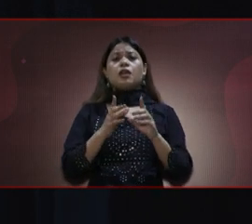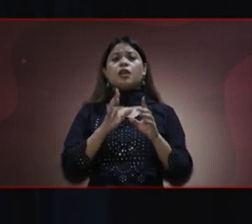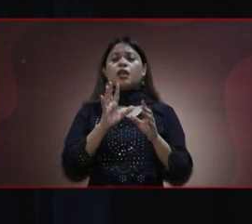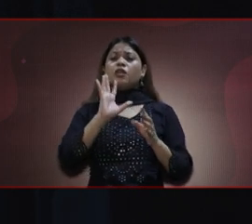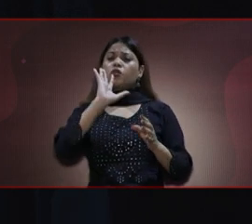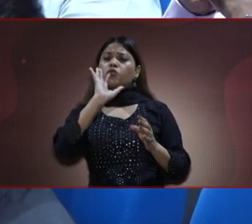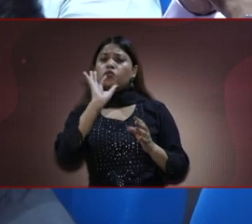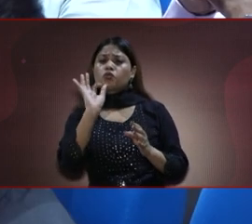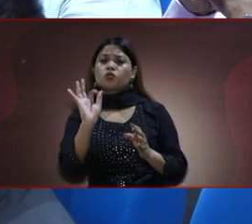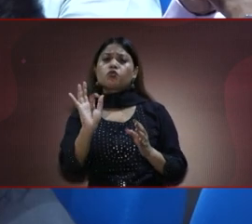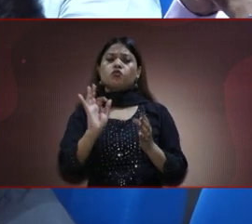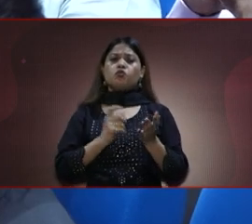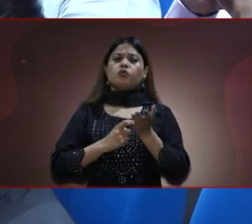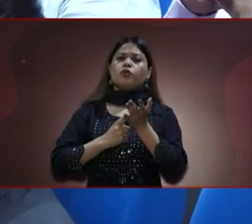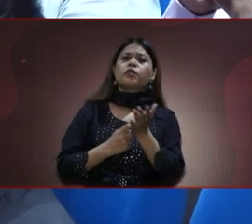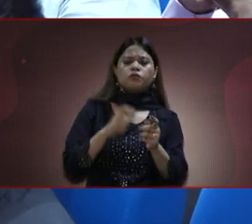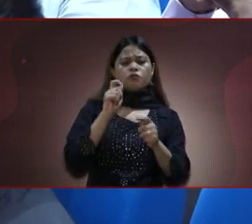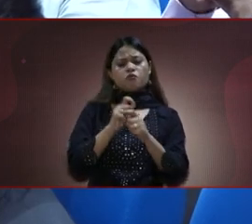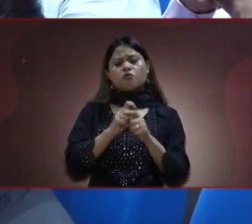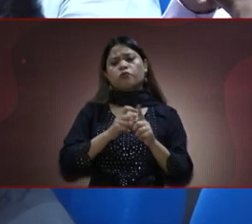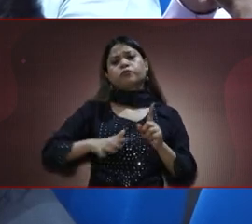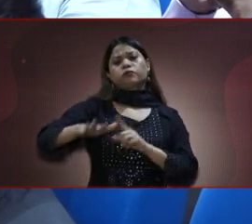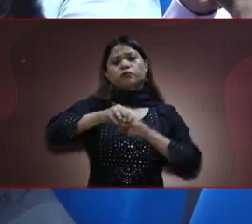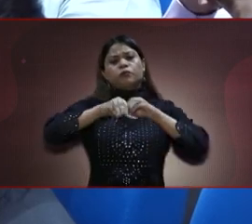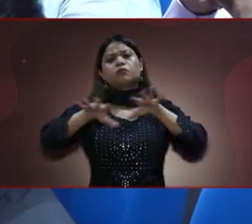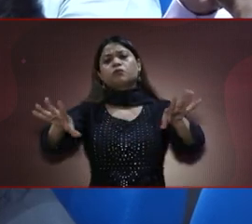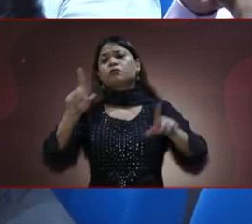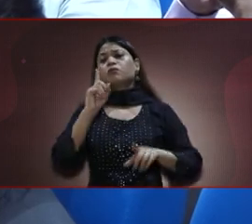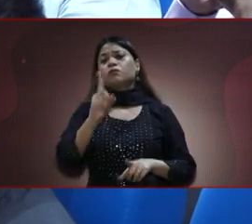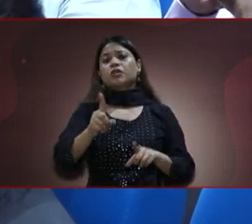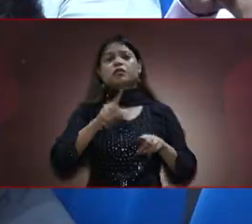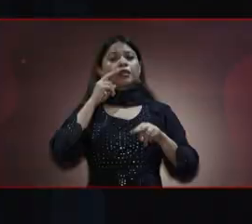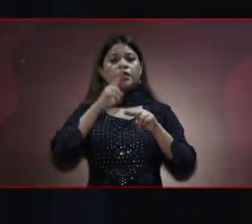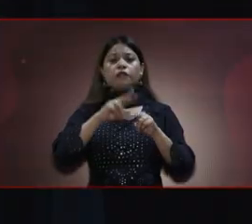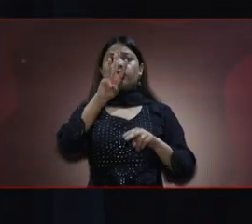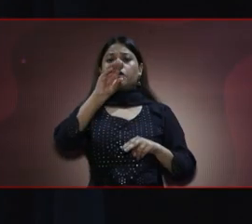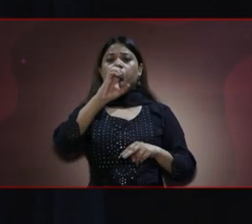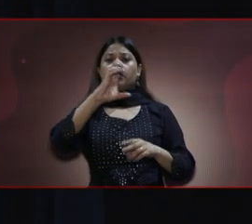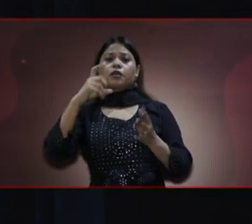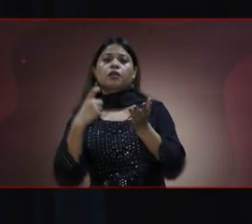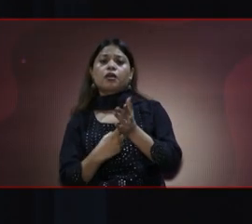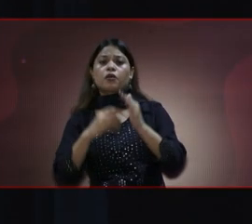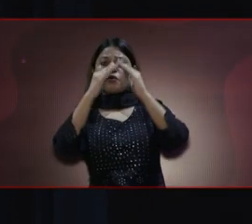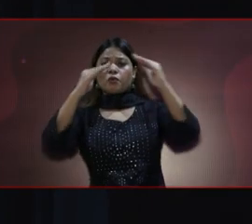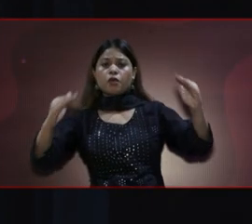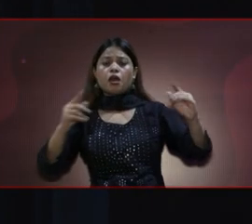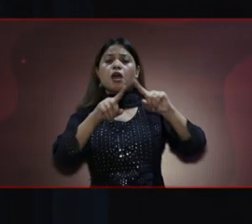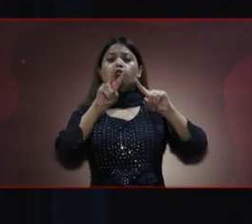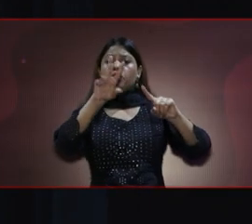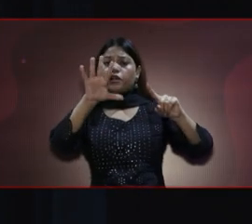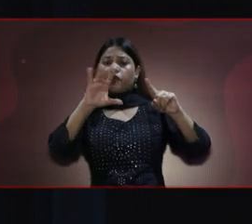काम सभी घरों में रहता है। भारत में अगर अमूमन मैं 30 करोड़ घर मानूं, कम से कम 25 करोड़ घरों